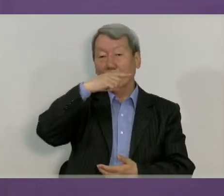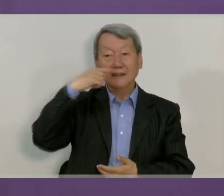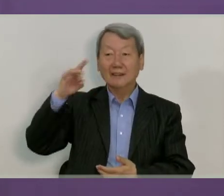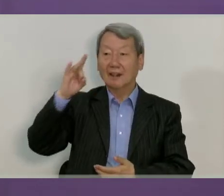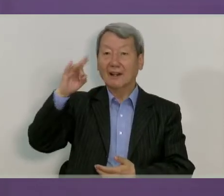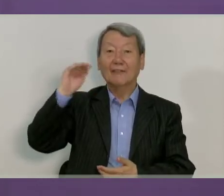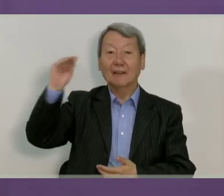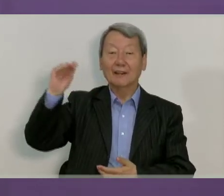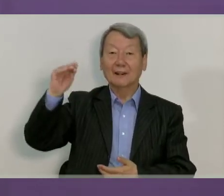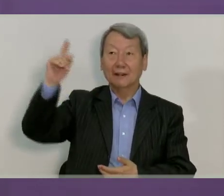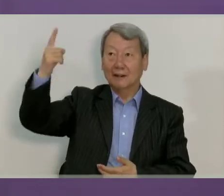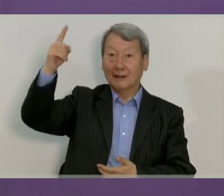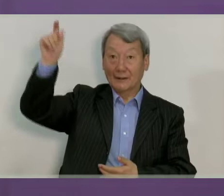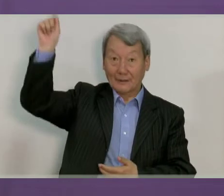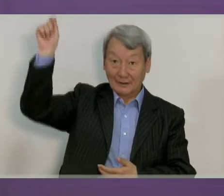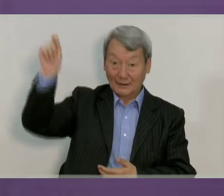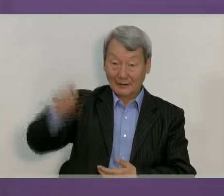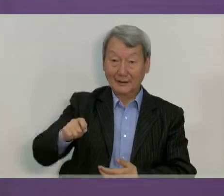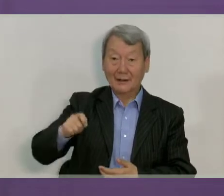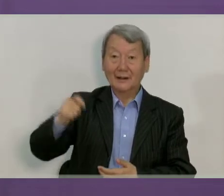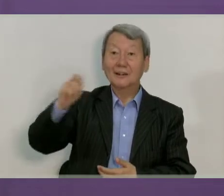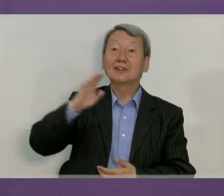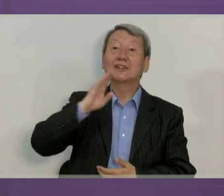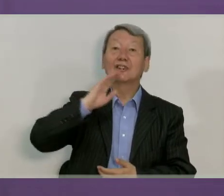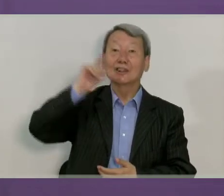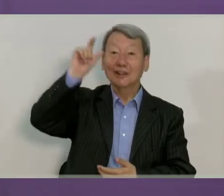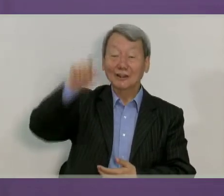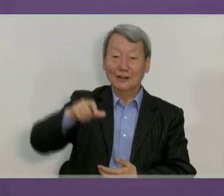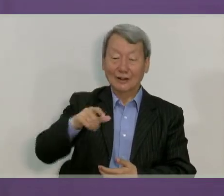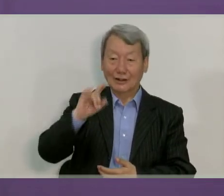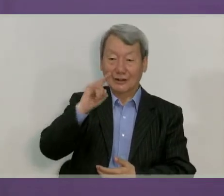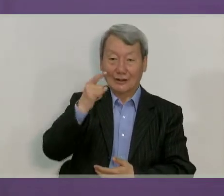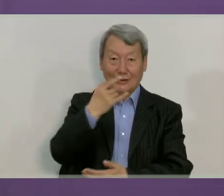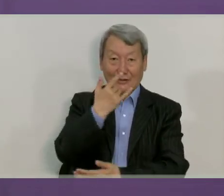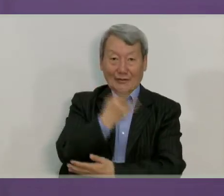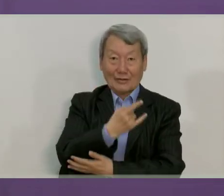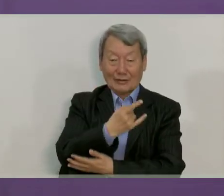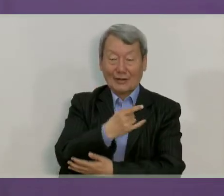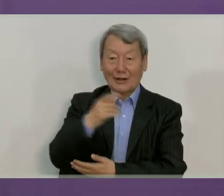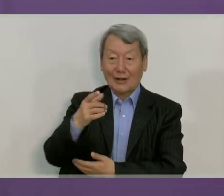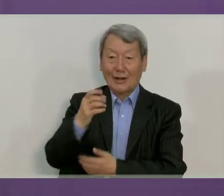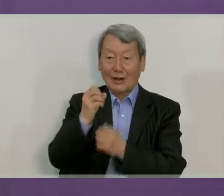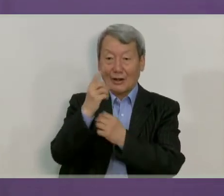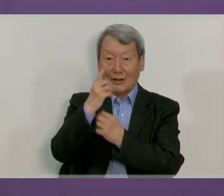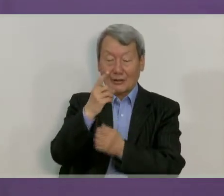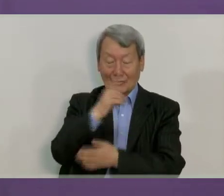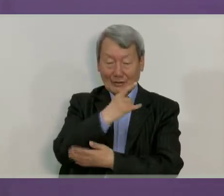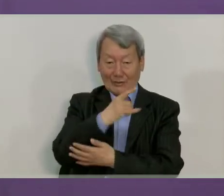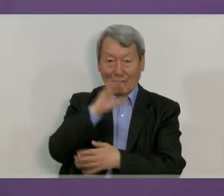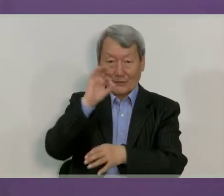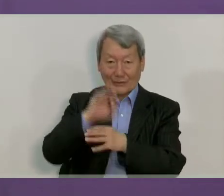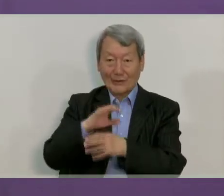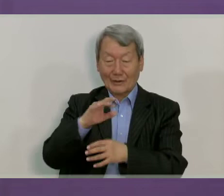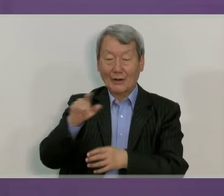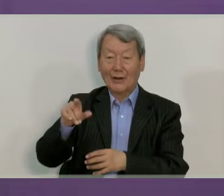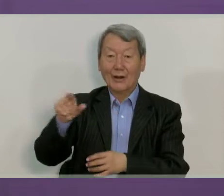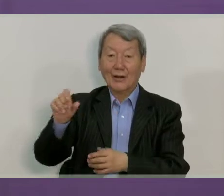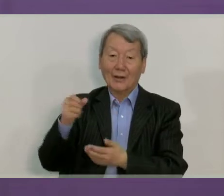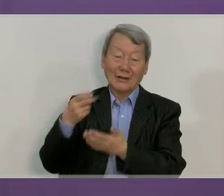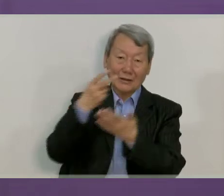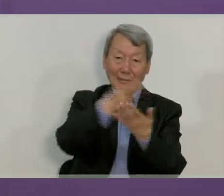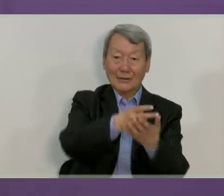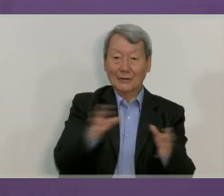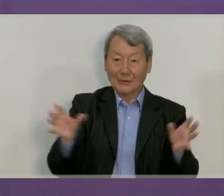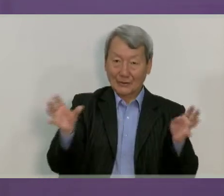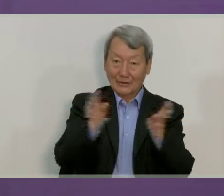шаарынан келген бир келинден 4 жашар баласынан COVID чыкпай, 11 айлык баласынан чыптыр. Ооруканага бирге